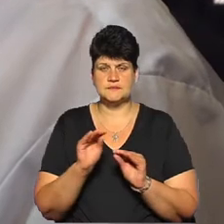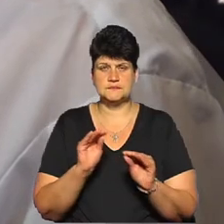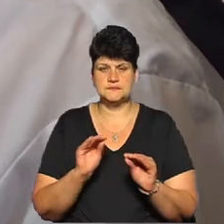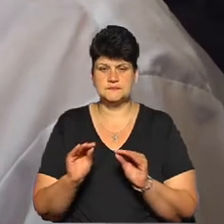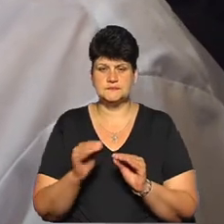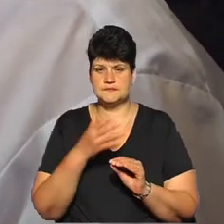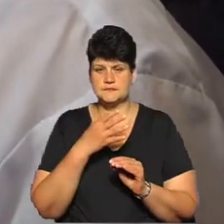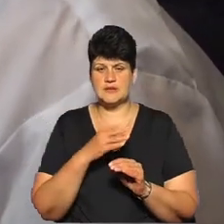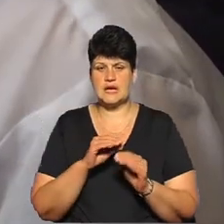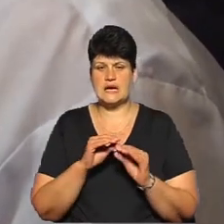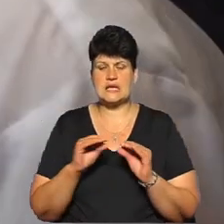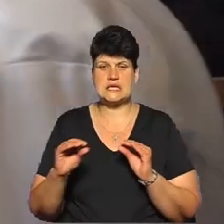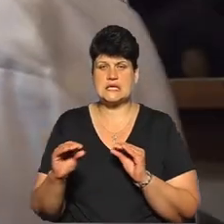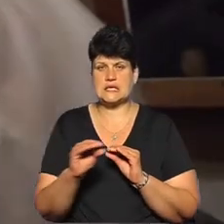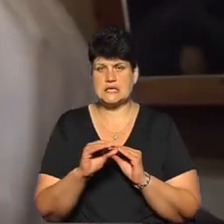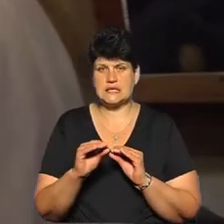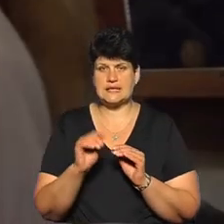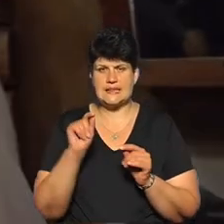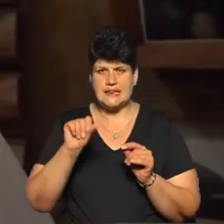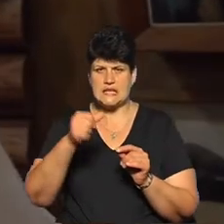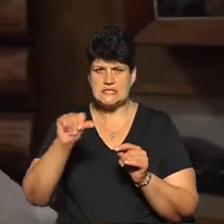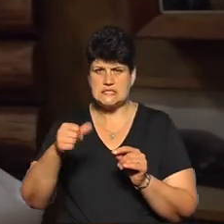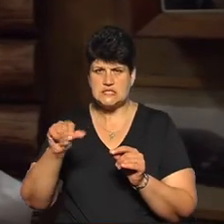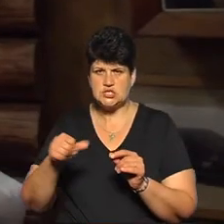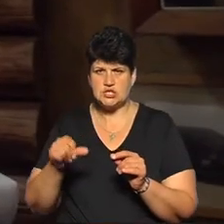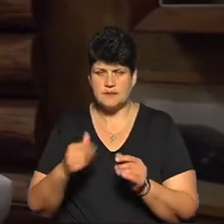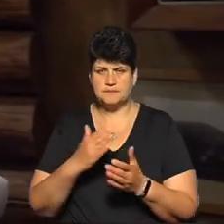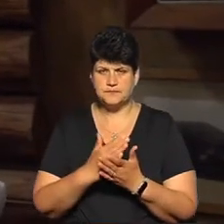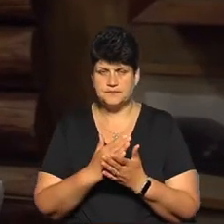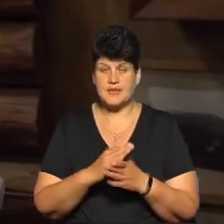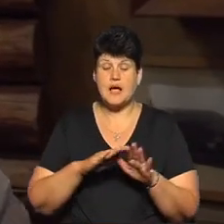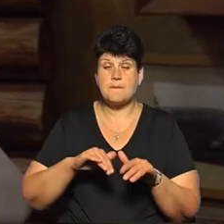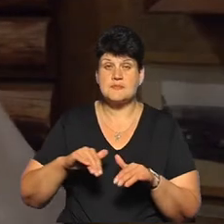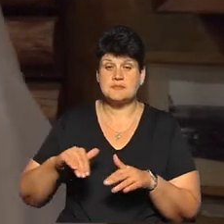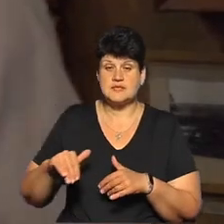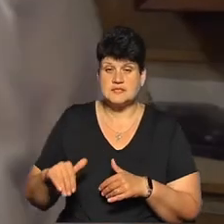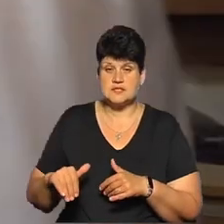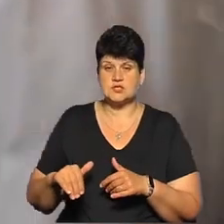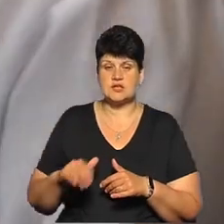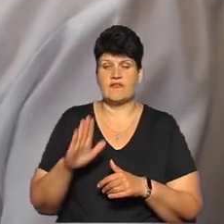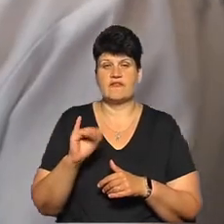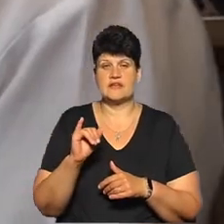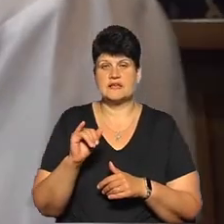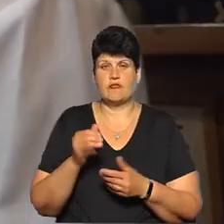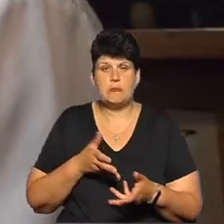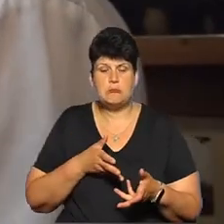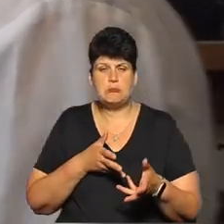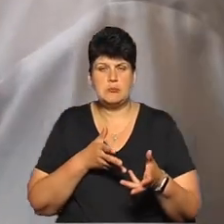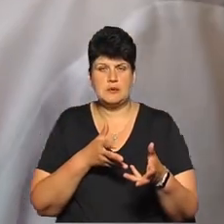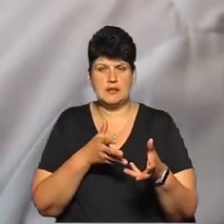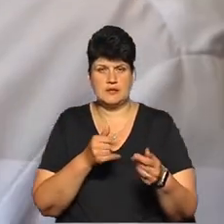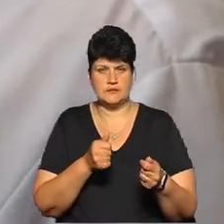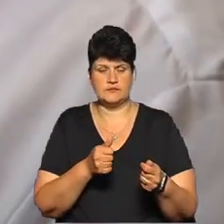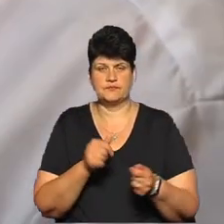заглибленим орнаментом або такими насічками. Ось пізніше, вже під впливом Візантії, з'являється от